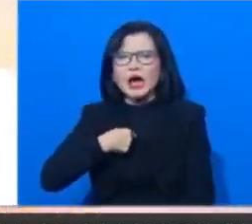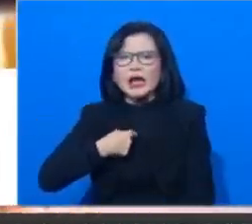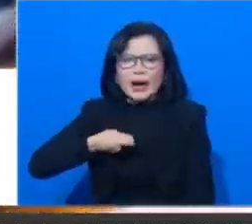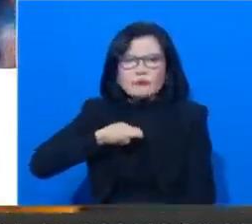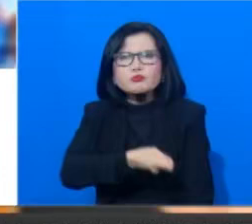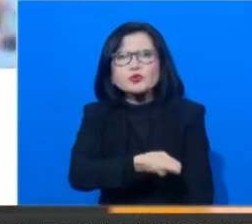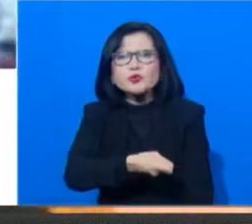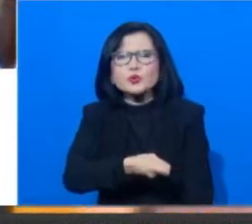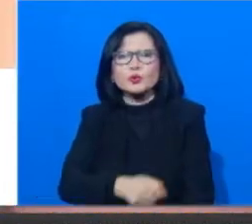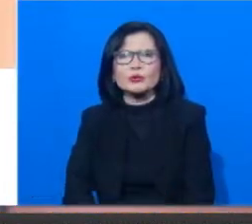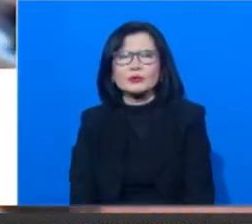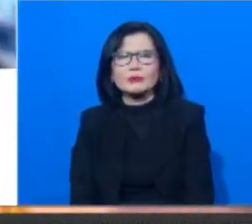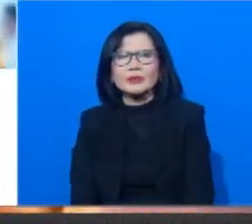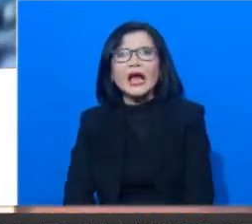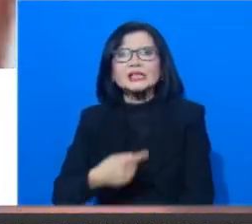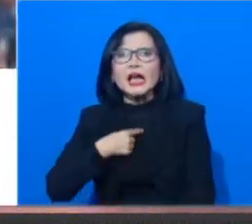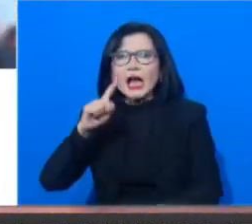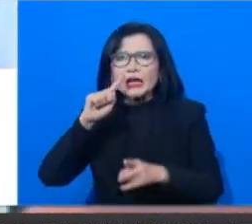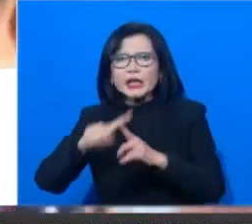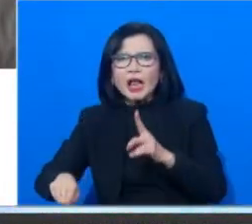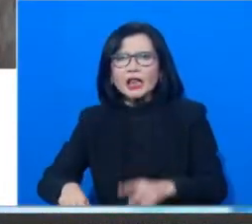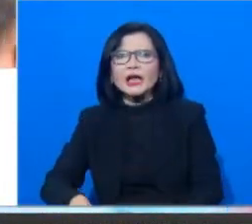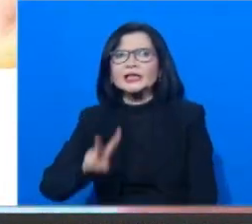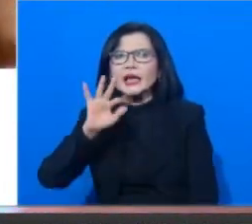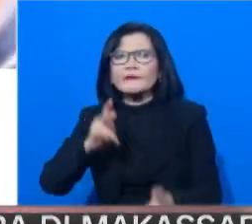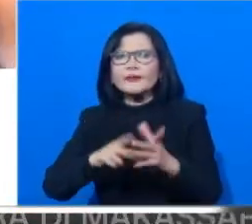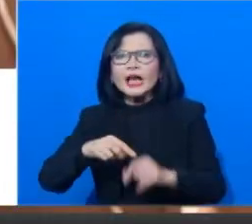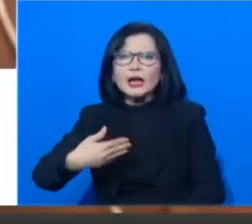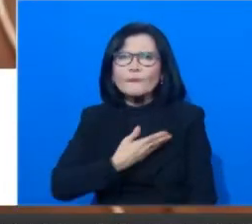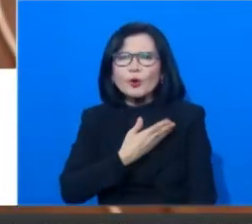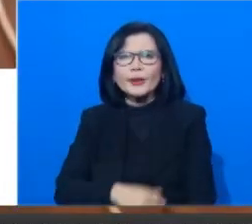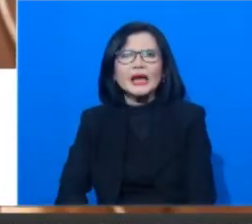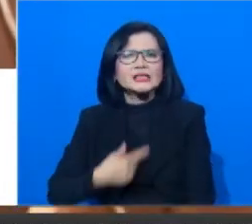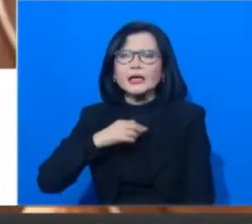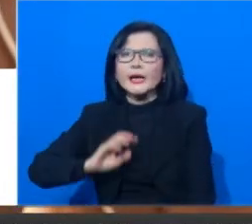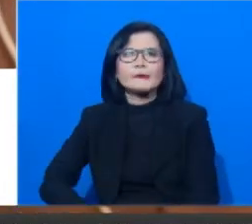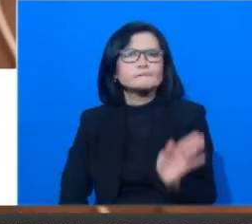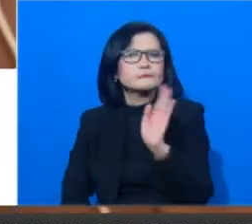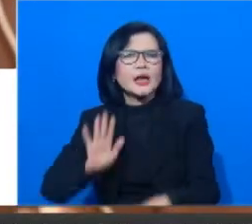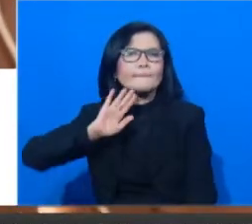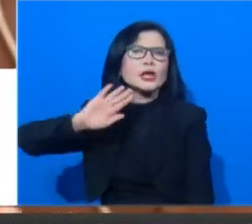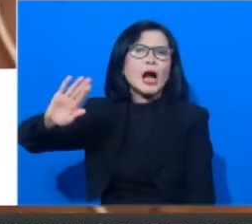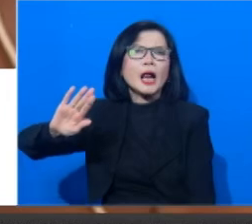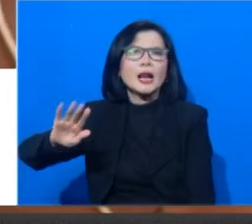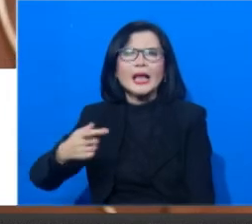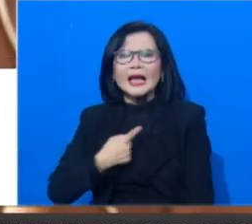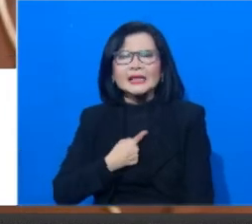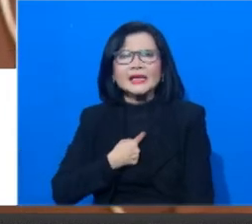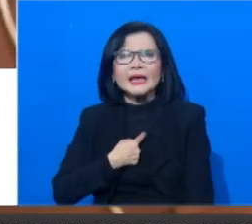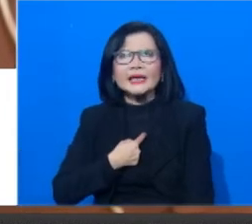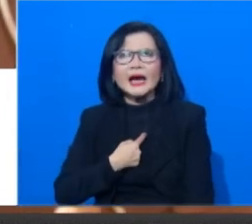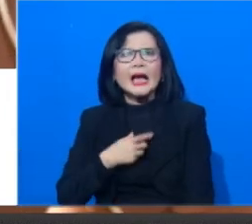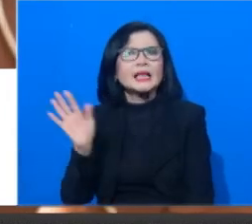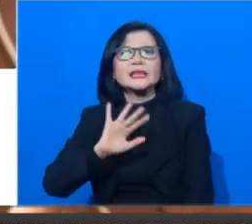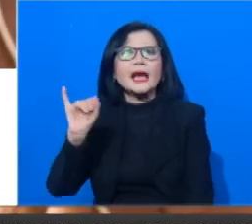saya Ken kenal tidak sama pelaku yang sudah ditangkap ini intinya kurang lebihnya seperti itu dan saya menyangkal bahwa saya karena saya memang dalam pribadi saya saya merasa tidak